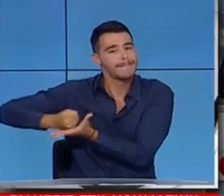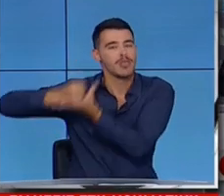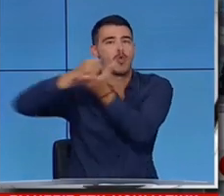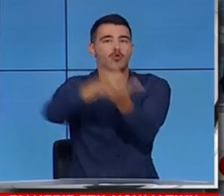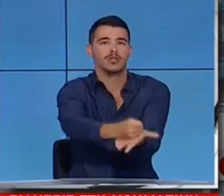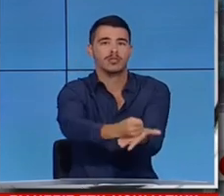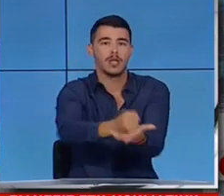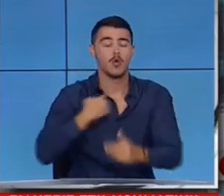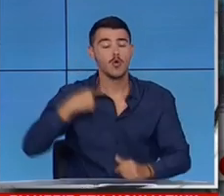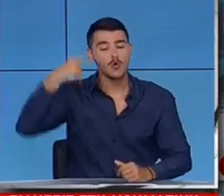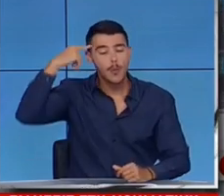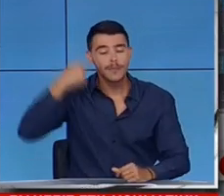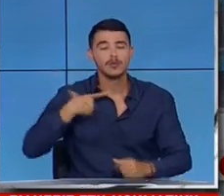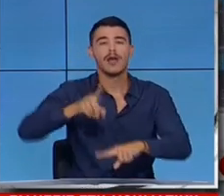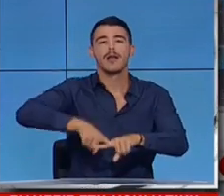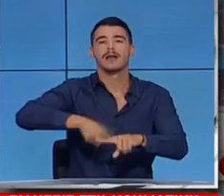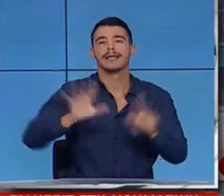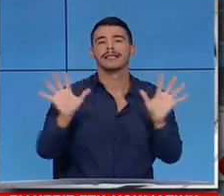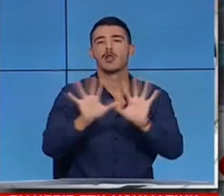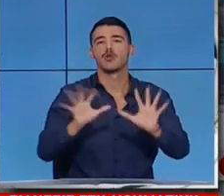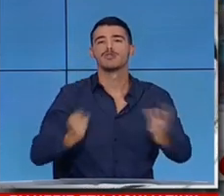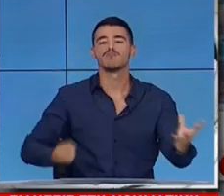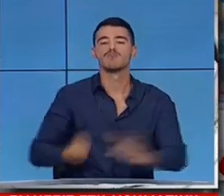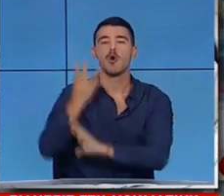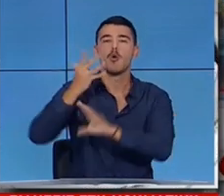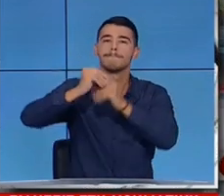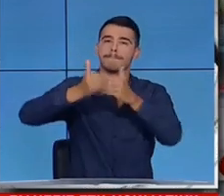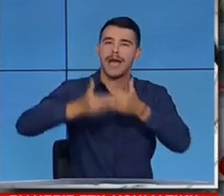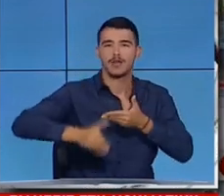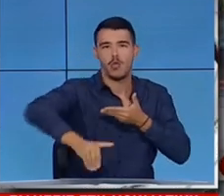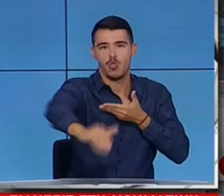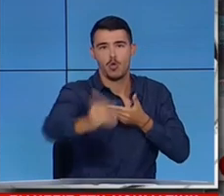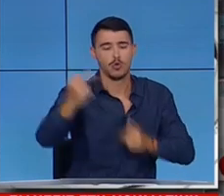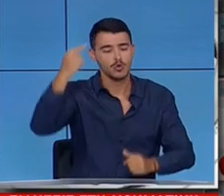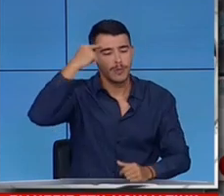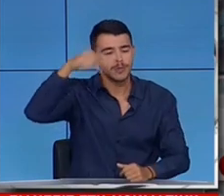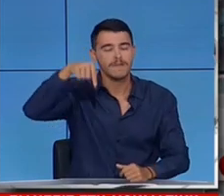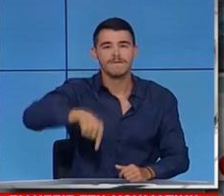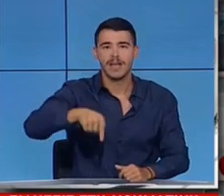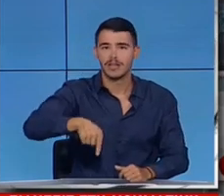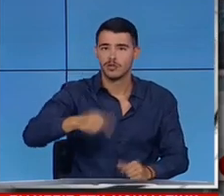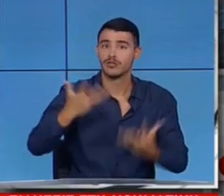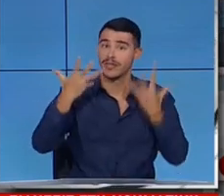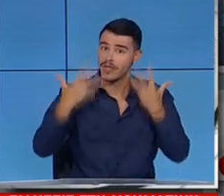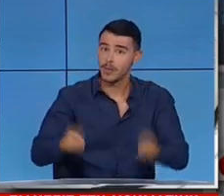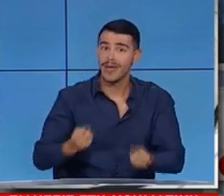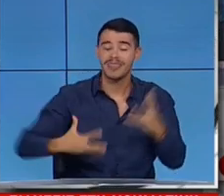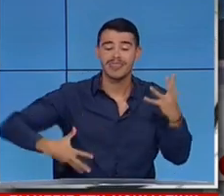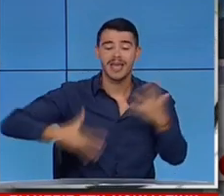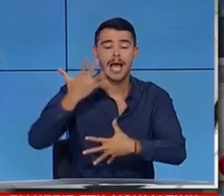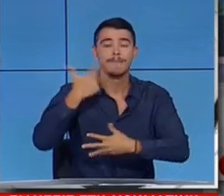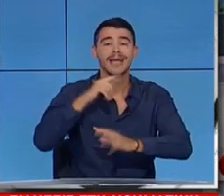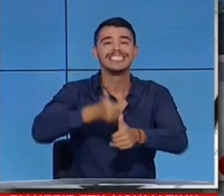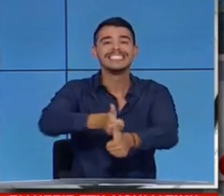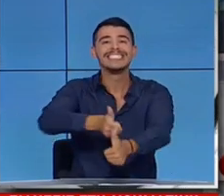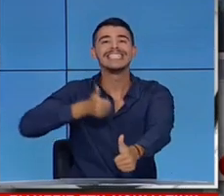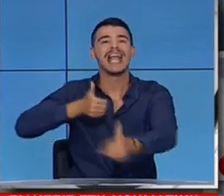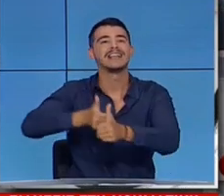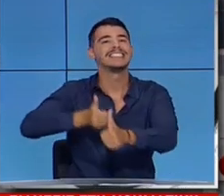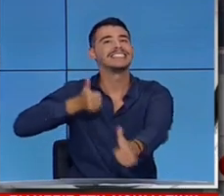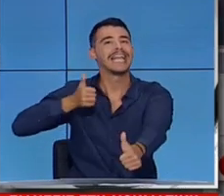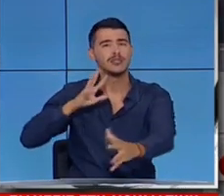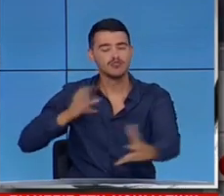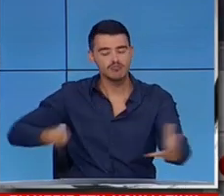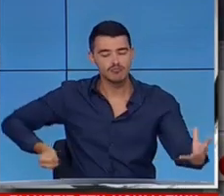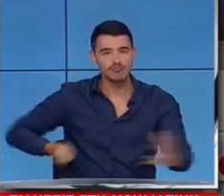σε μια καινούρια φάση. Θα έχουμε, ας πούμε, φέτος, αν δεν κάνω λάθος, πάνω από 15 σειρές μυθοπλασίας στην ιδιωτική τηλεόραση. Άρα,